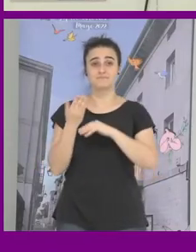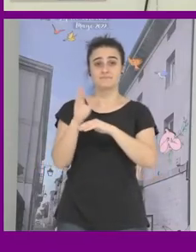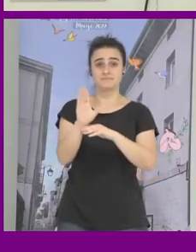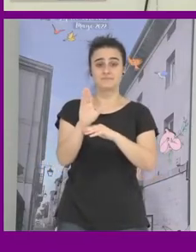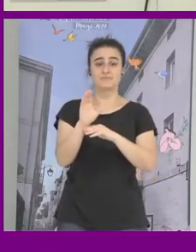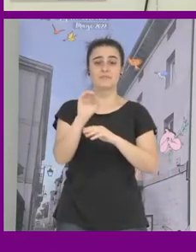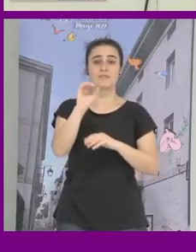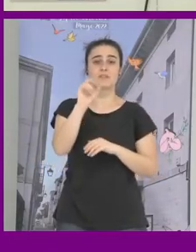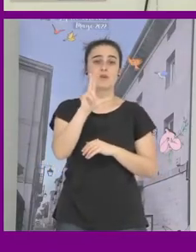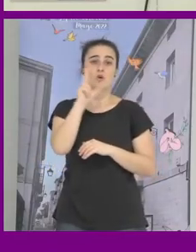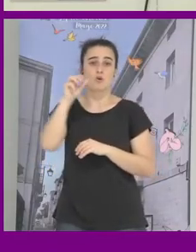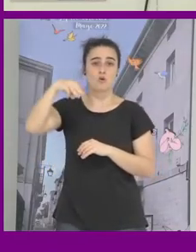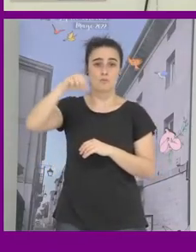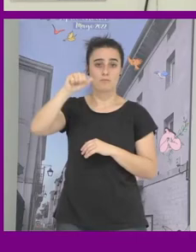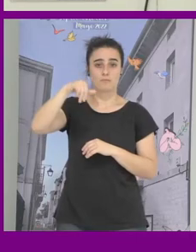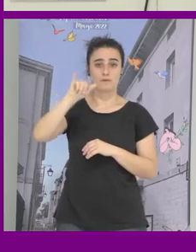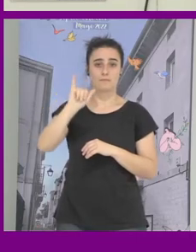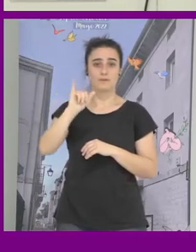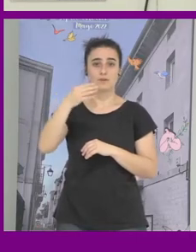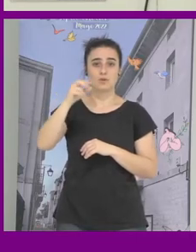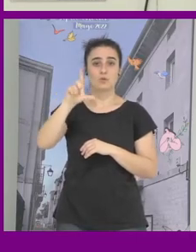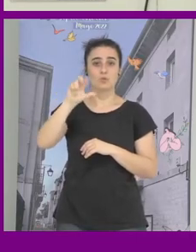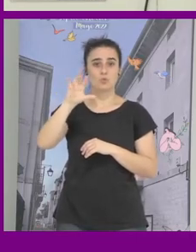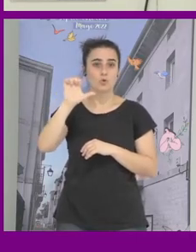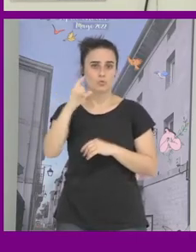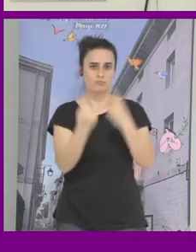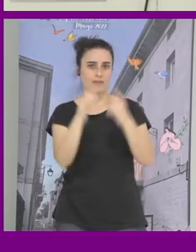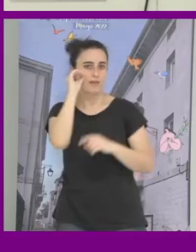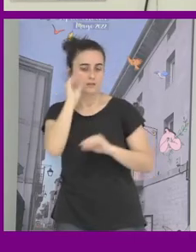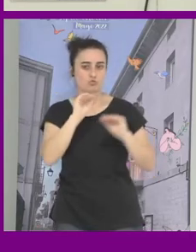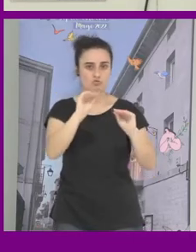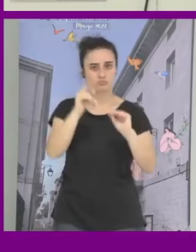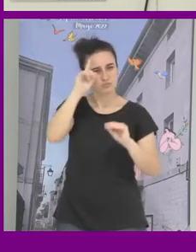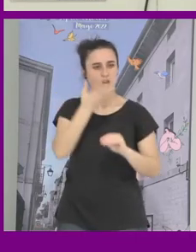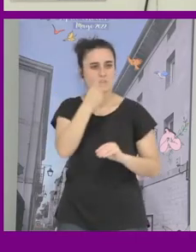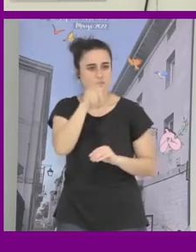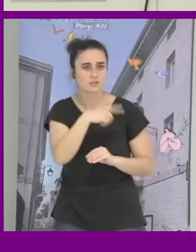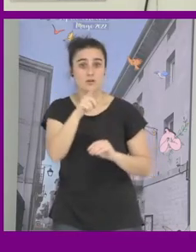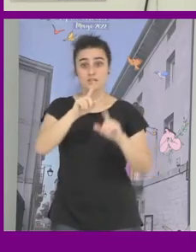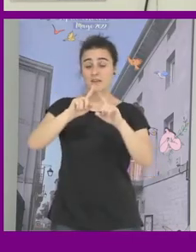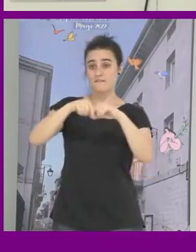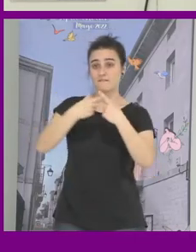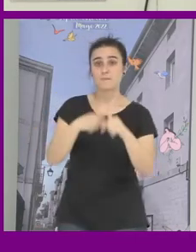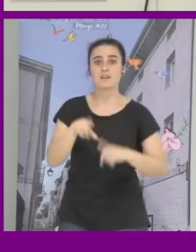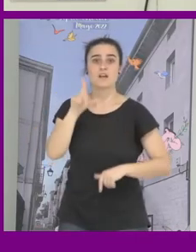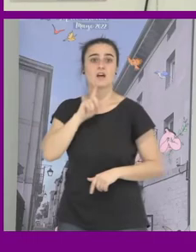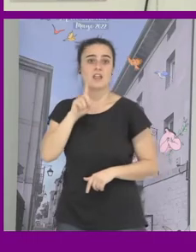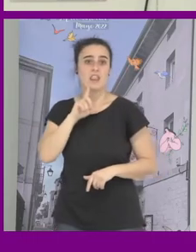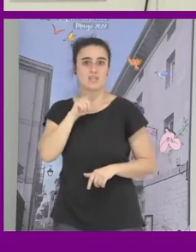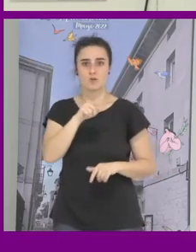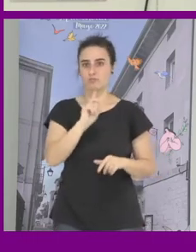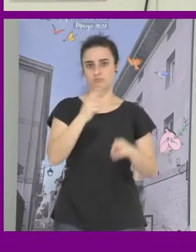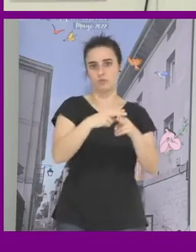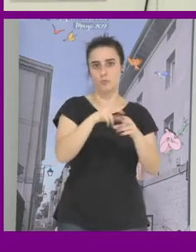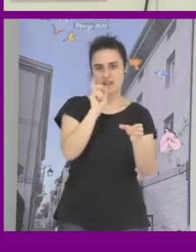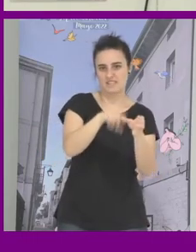izeneko Instagramer batzuen irudia, ez dakit ezagutzen duzuen, da, familia lesbiko nire ustez ez politizatu bat, eta orduan da,